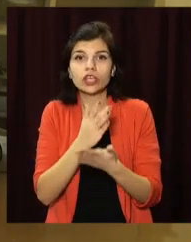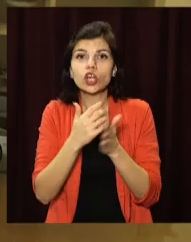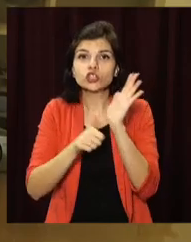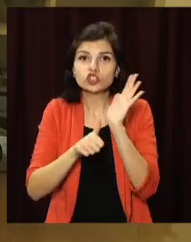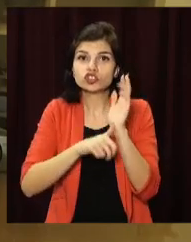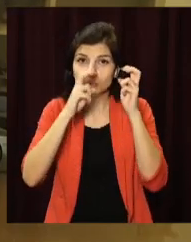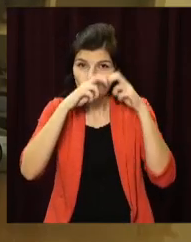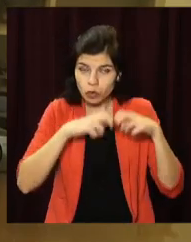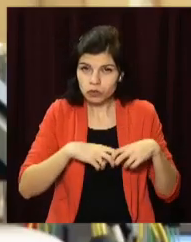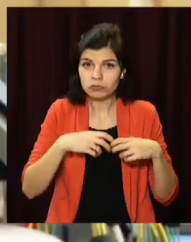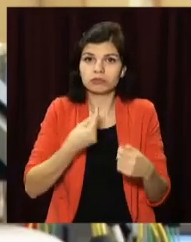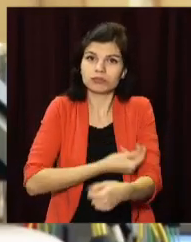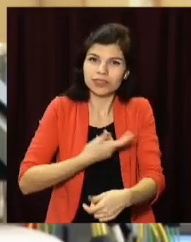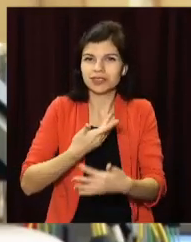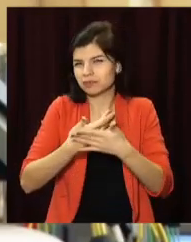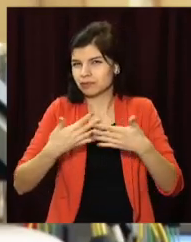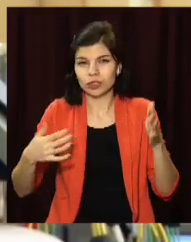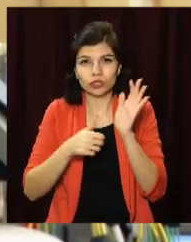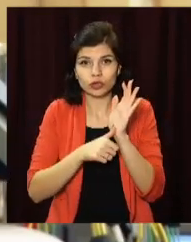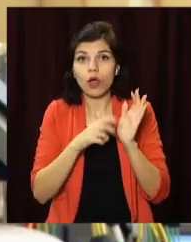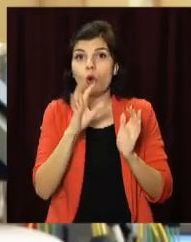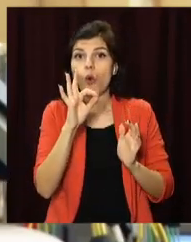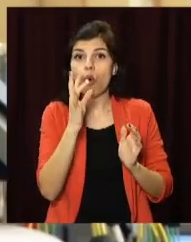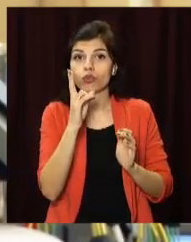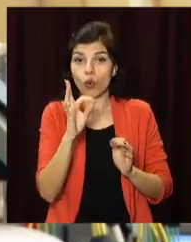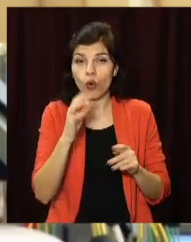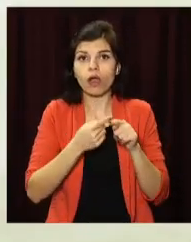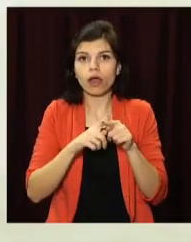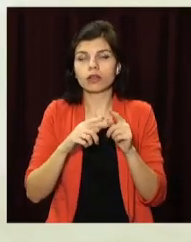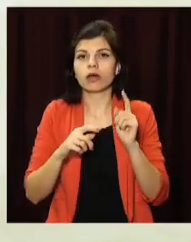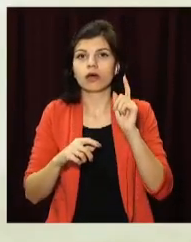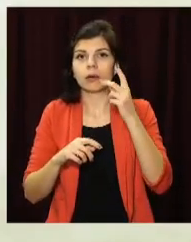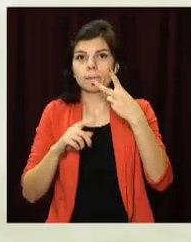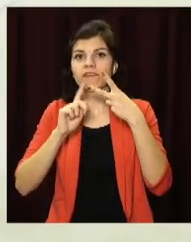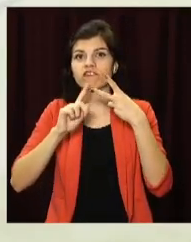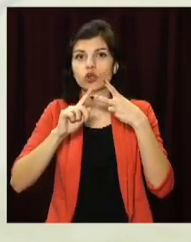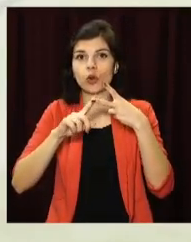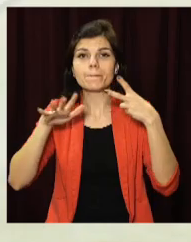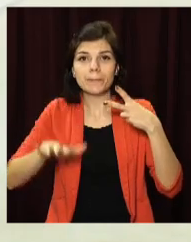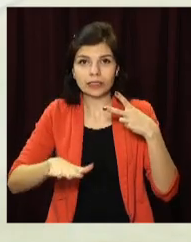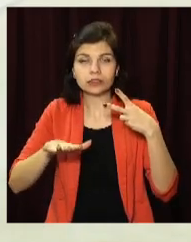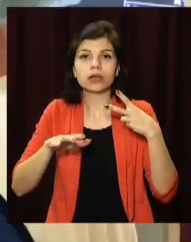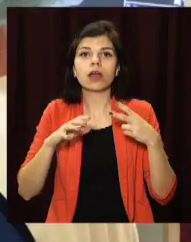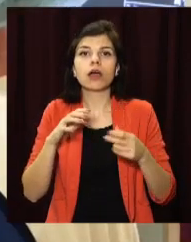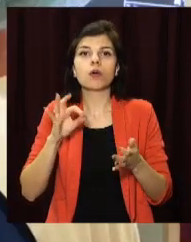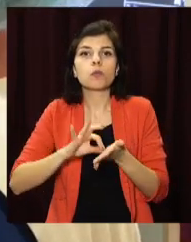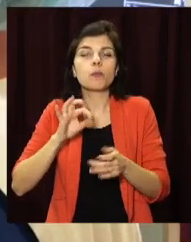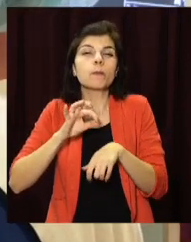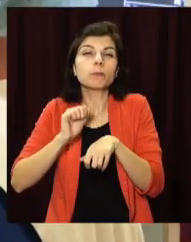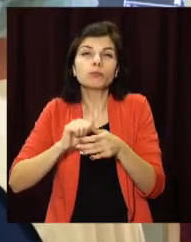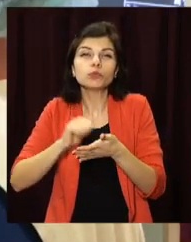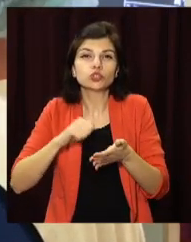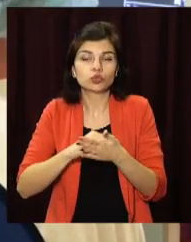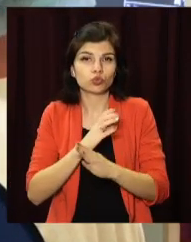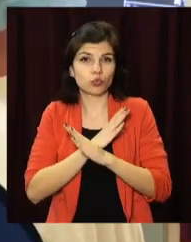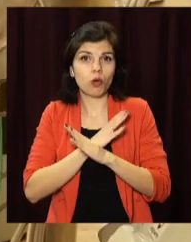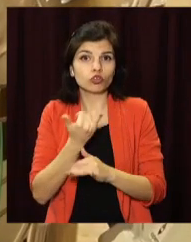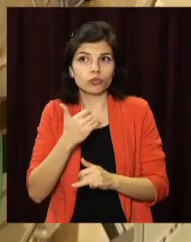досліджень. Наразі онконедуги на другому місці в переліку причин смертності в Україні. На обліку зараз майже 1 мільйон